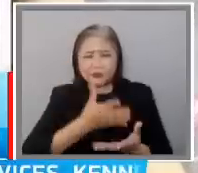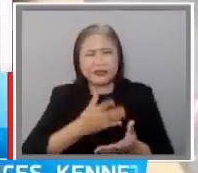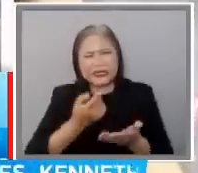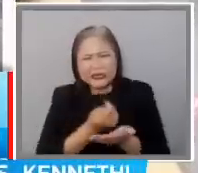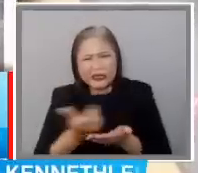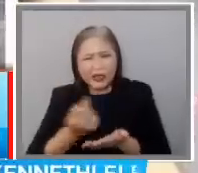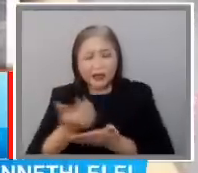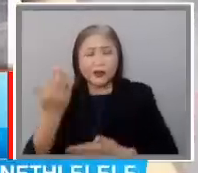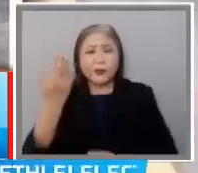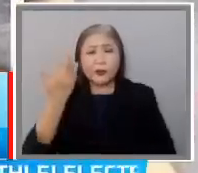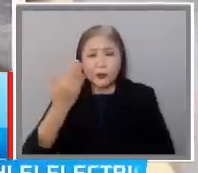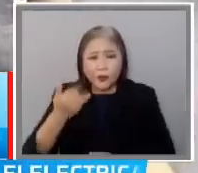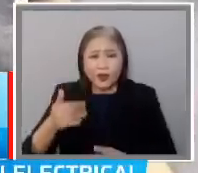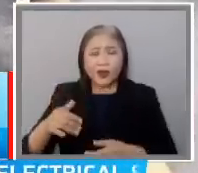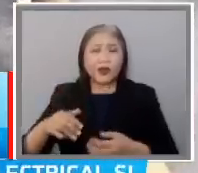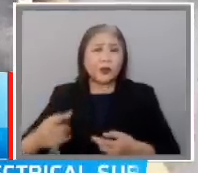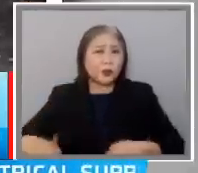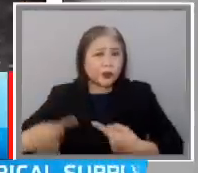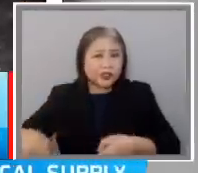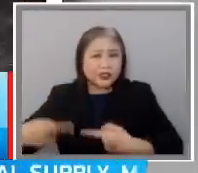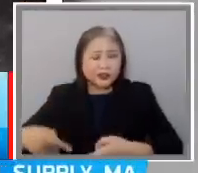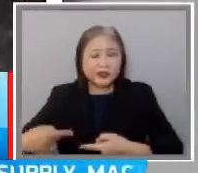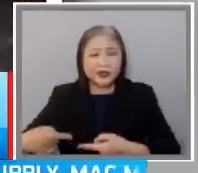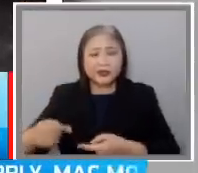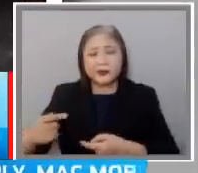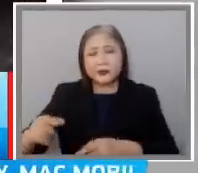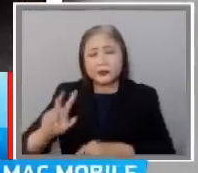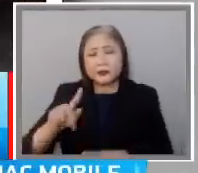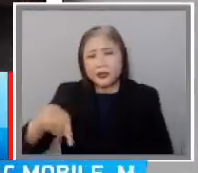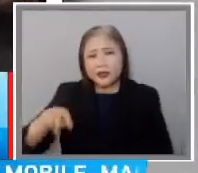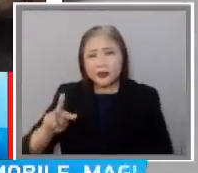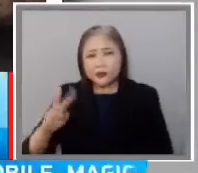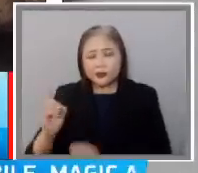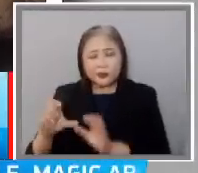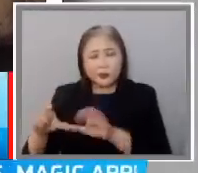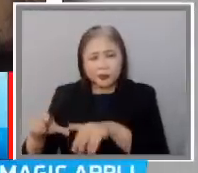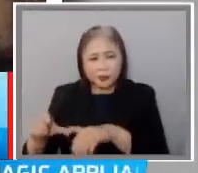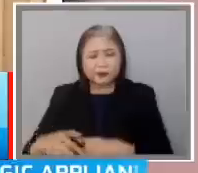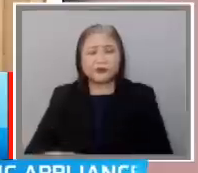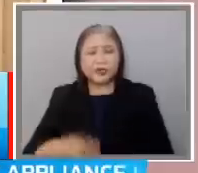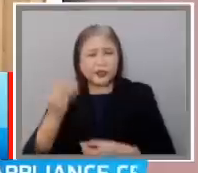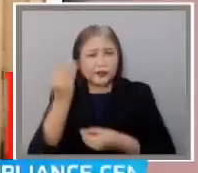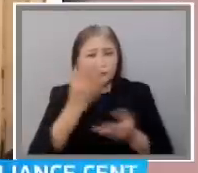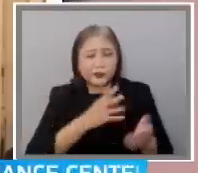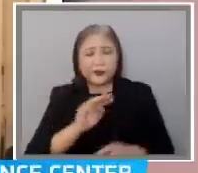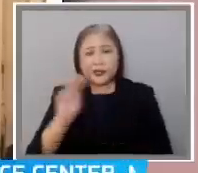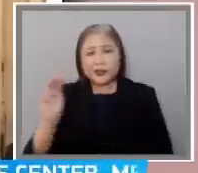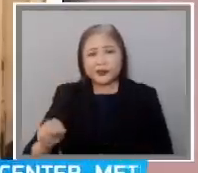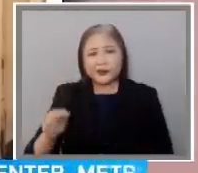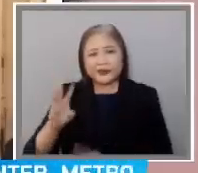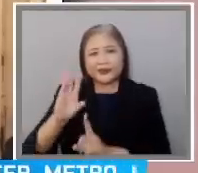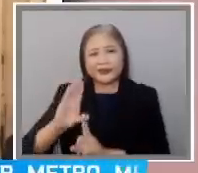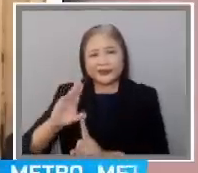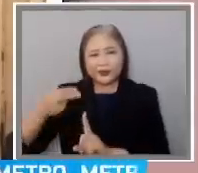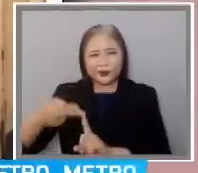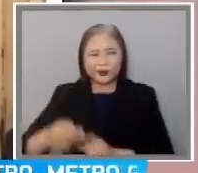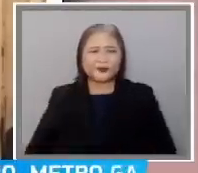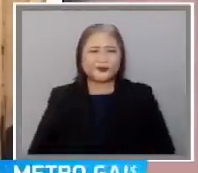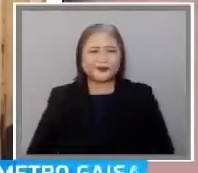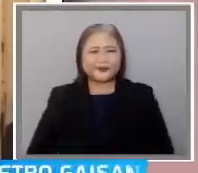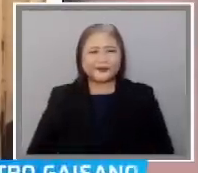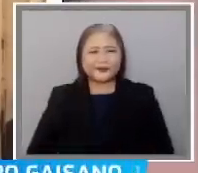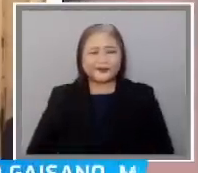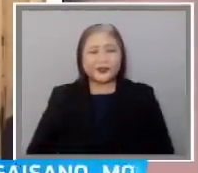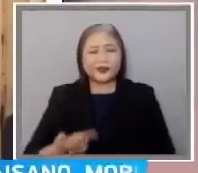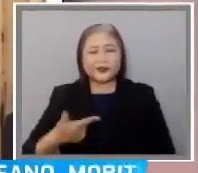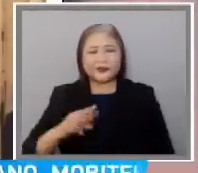ng mga naka-wheelchair na PWD sa kanilang lugar. Idinulog na raw ito nila chairman sa Manila City Hall. Jonathan Andal, nagbabalita para sa